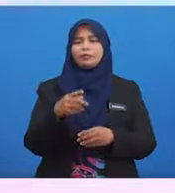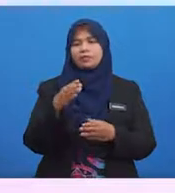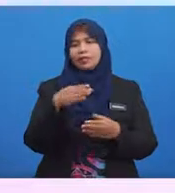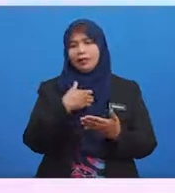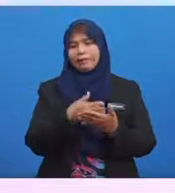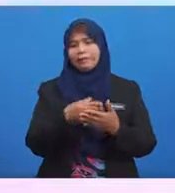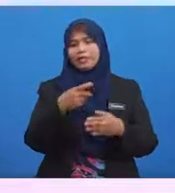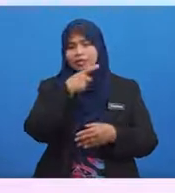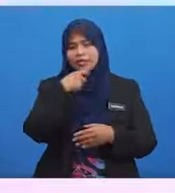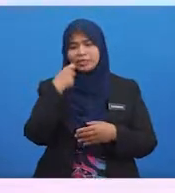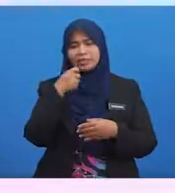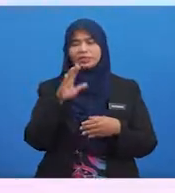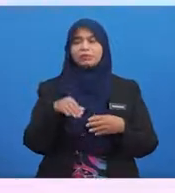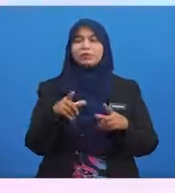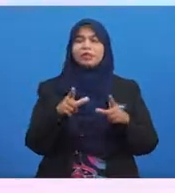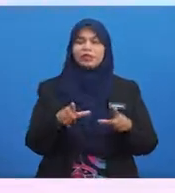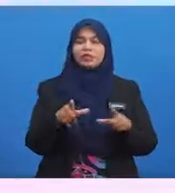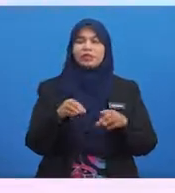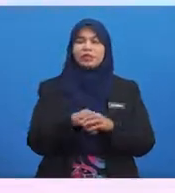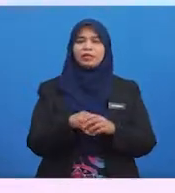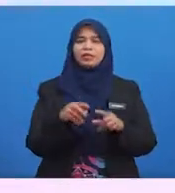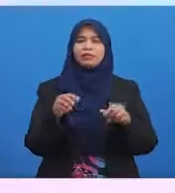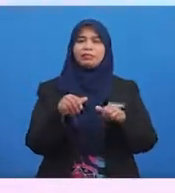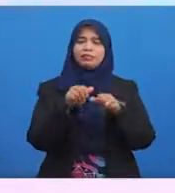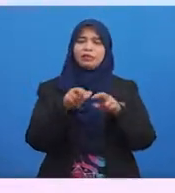meletakkan ke dalam rap